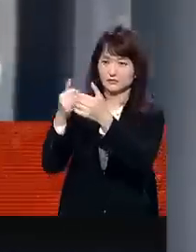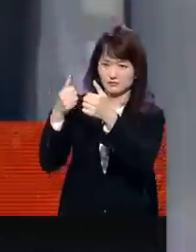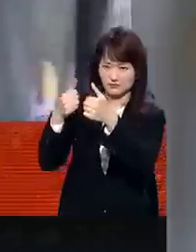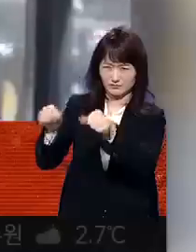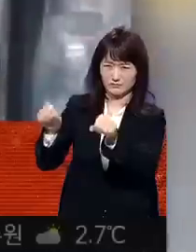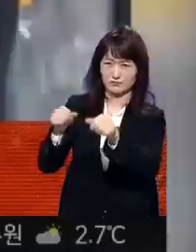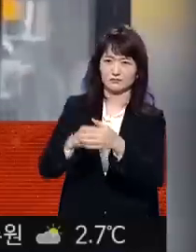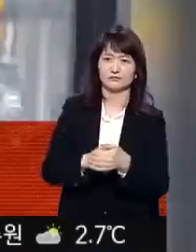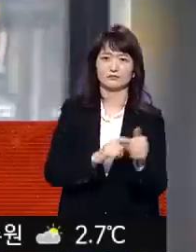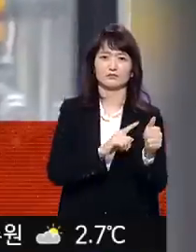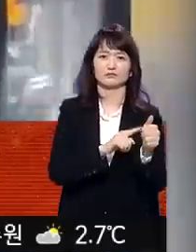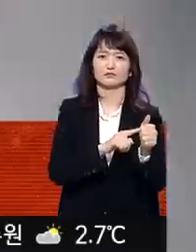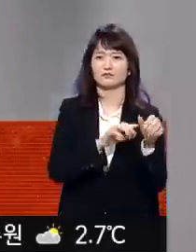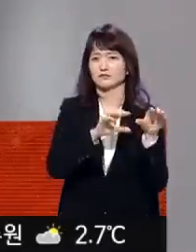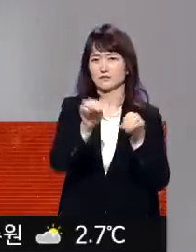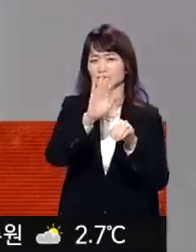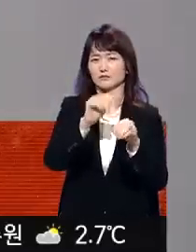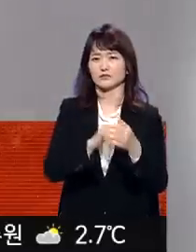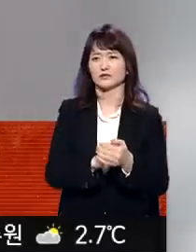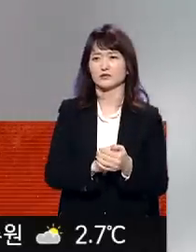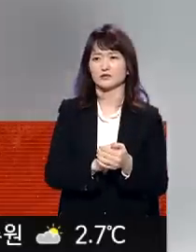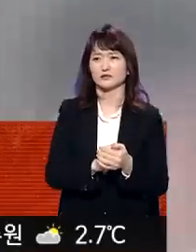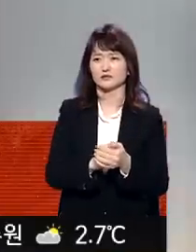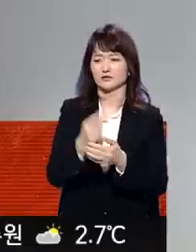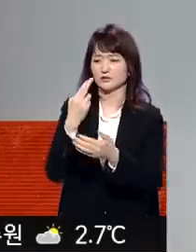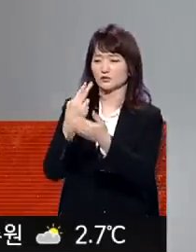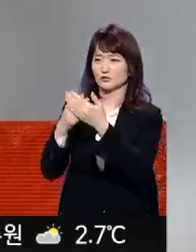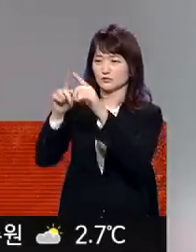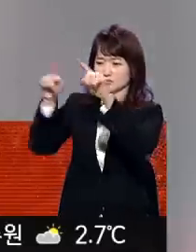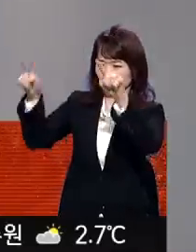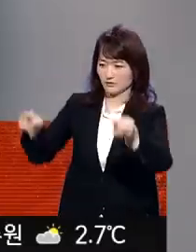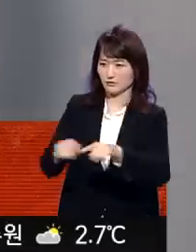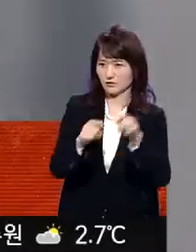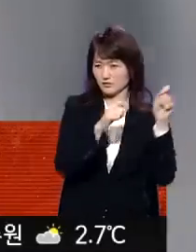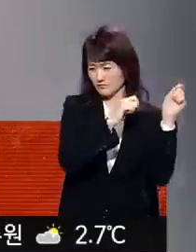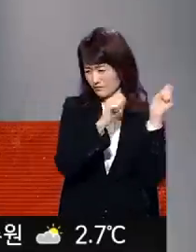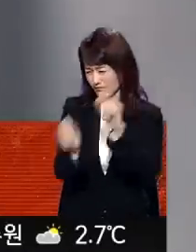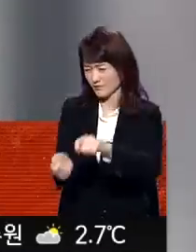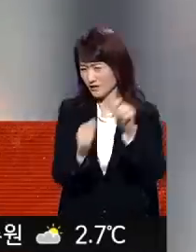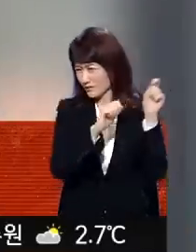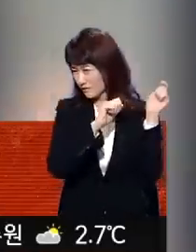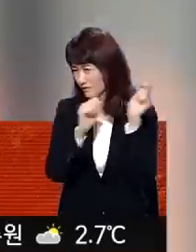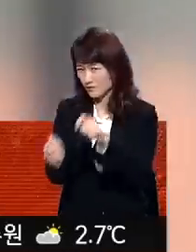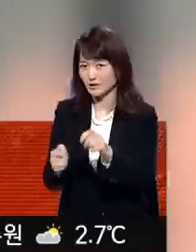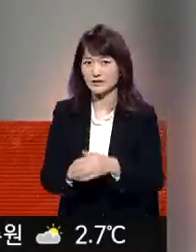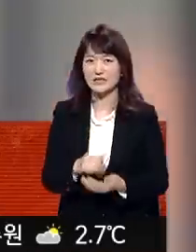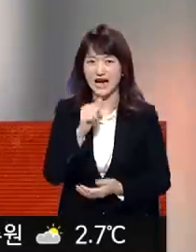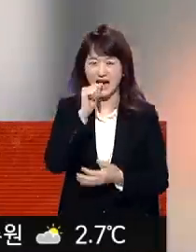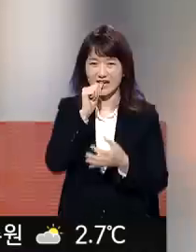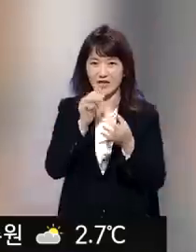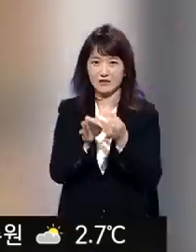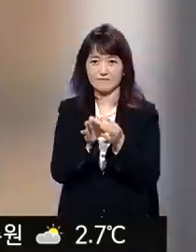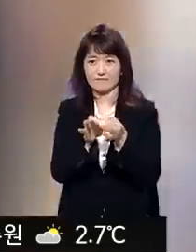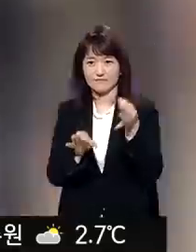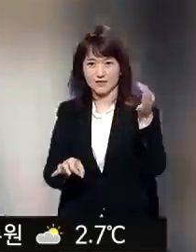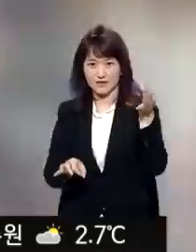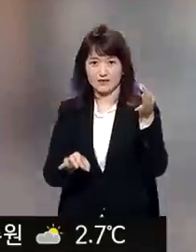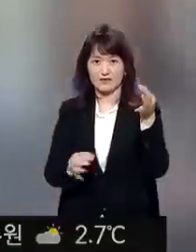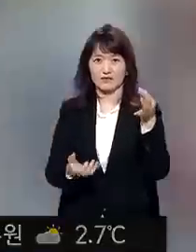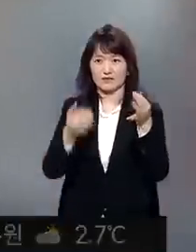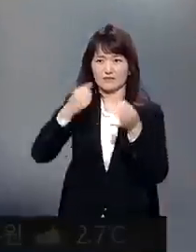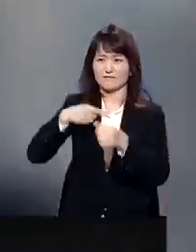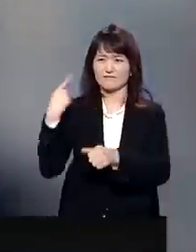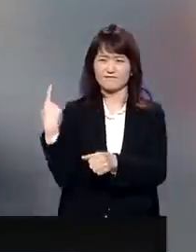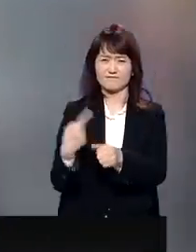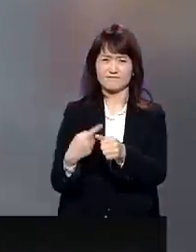이 남성은 멈추지 않고 수차례 더 유리창을 내리쳤습니다. 테이블이 나가 떨어지니까 이번엔 쇠막대기를 들고서 욕설을 퍼부으면서